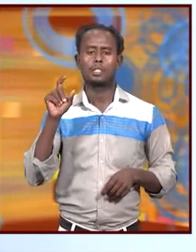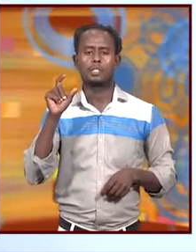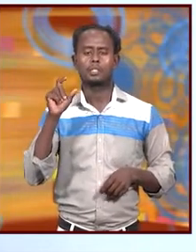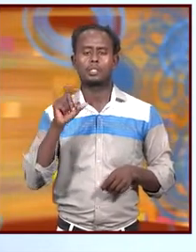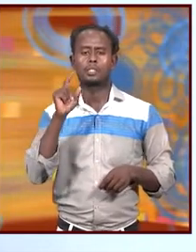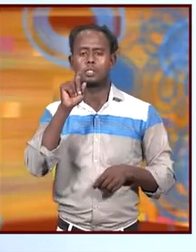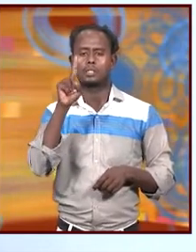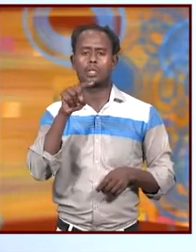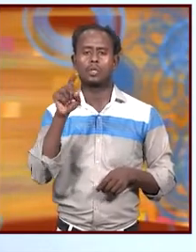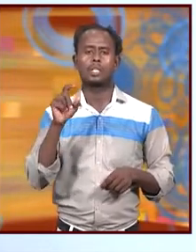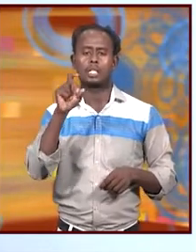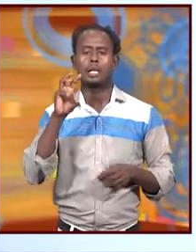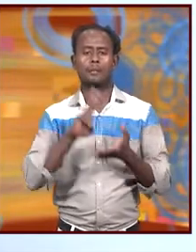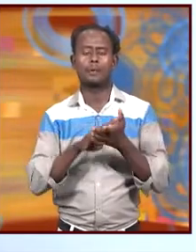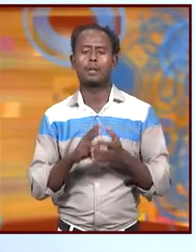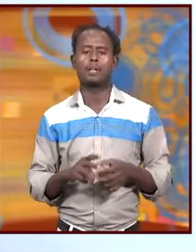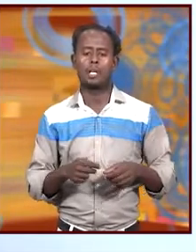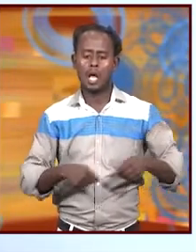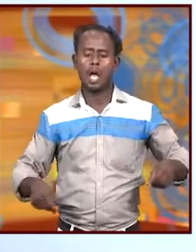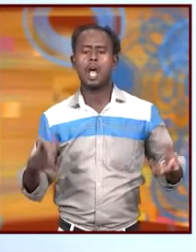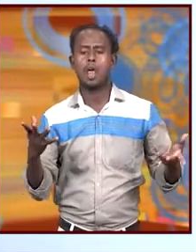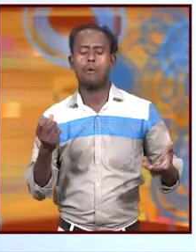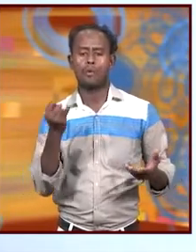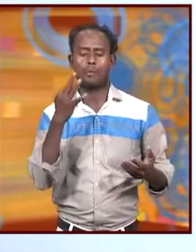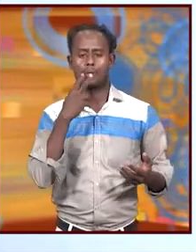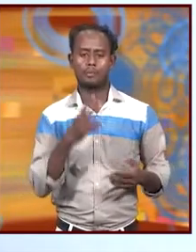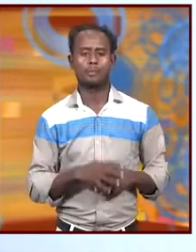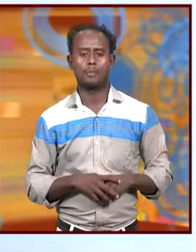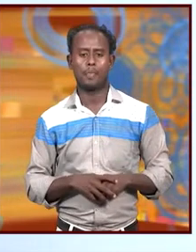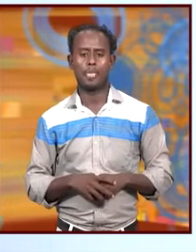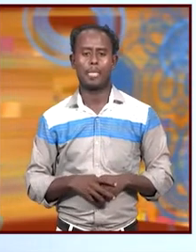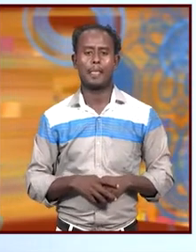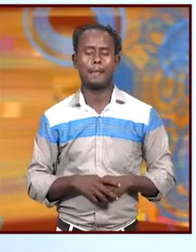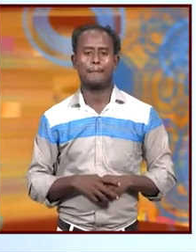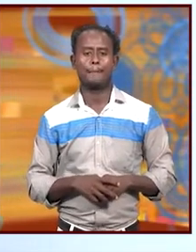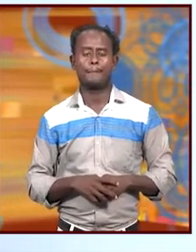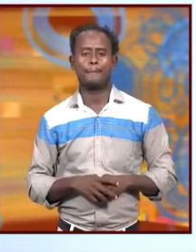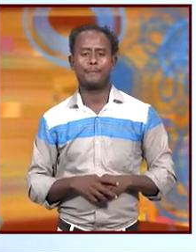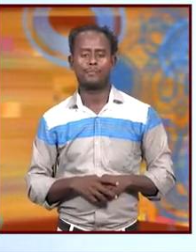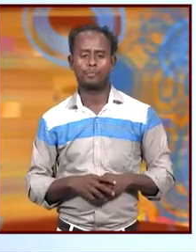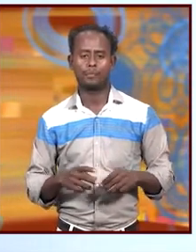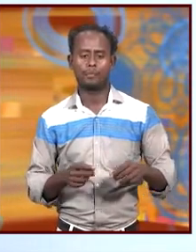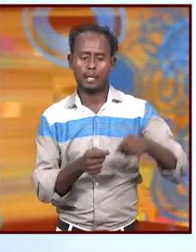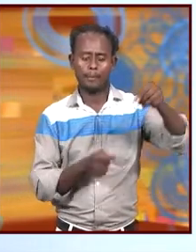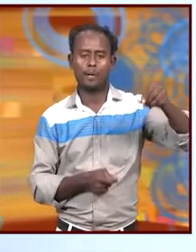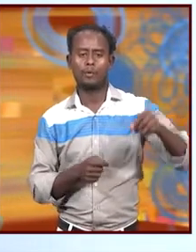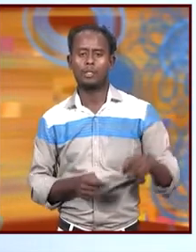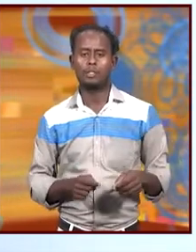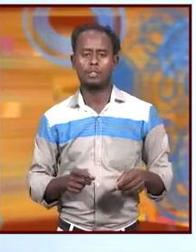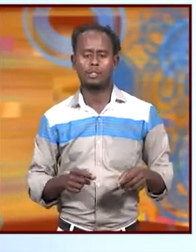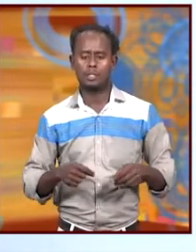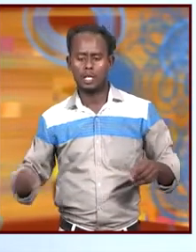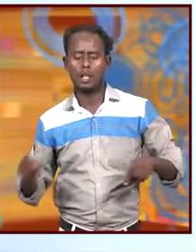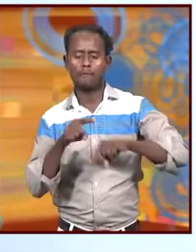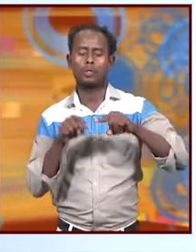182 சதுர சென்டிமீட்டர். கேட்கப்பட்ட வினா அகலம். ஆக பரப்பளவும் நீளமும் கொடுத்து அகலம் கேட்டால் பரப்பளவை நீளத்தால்